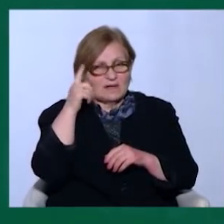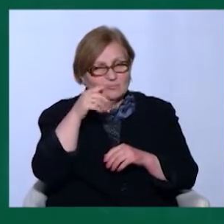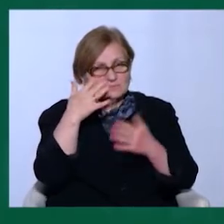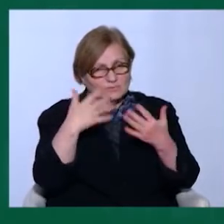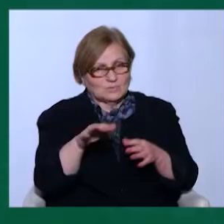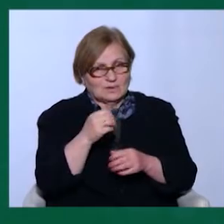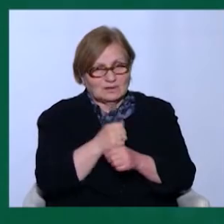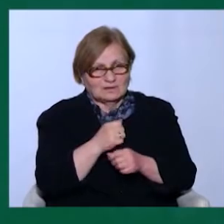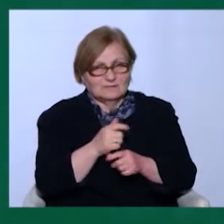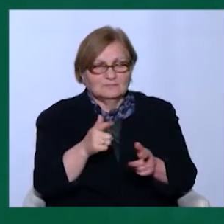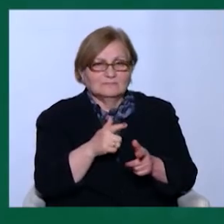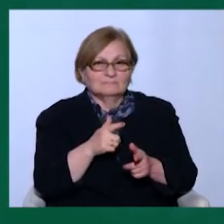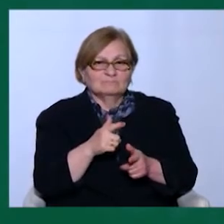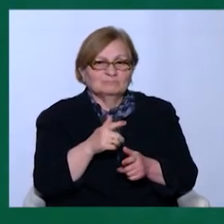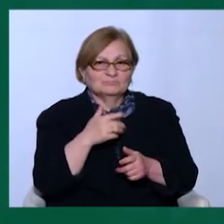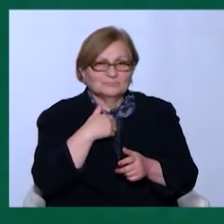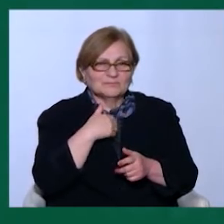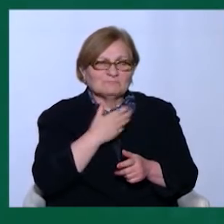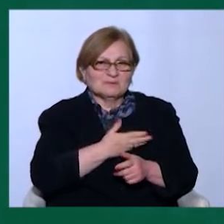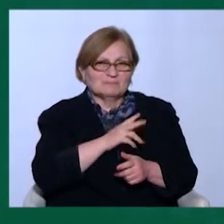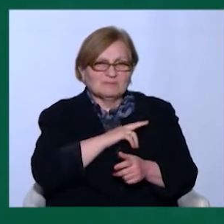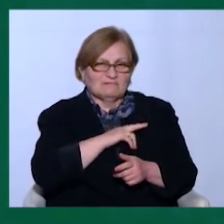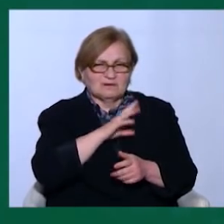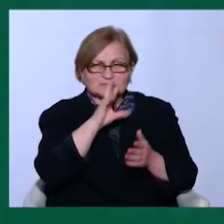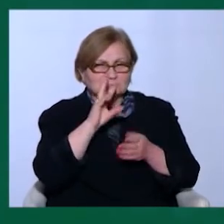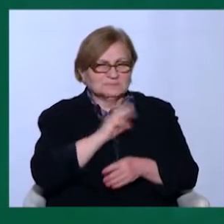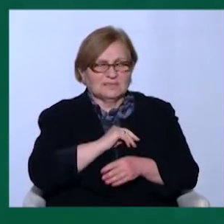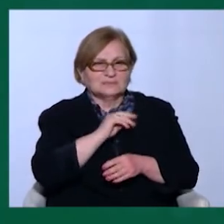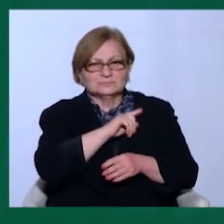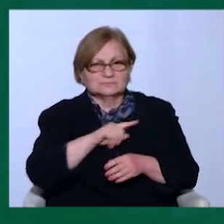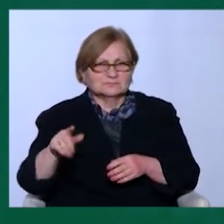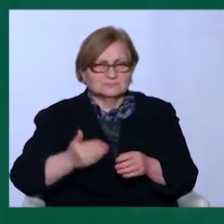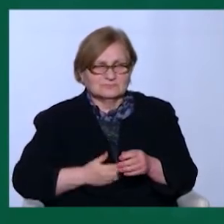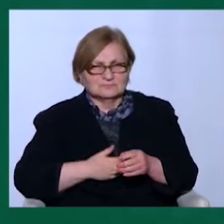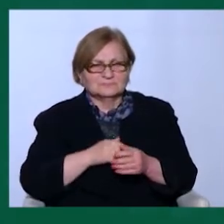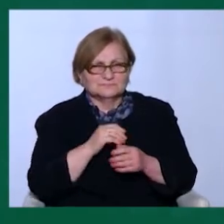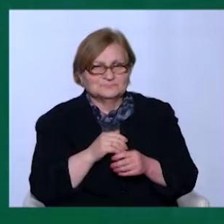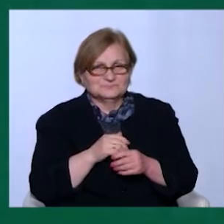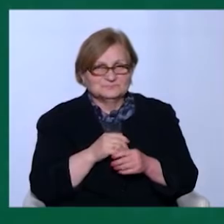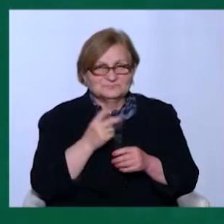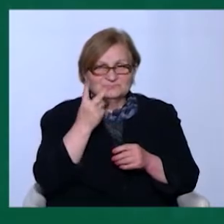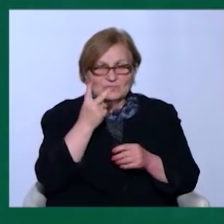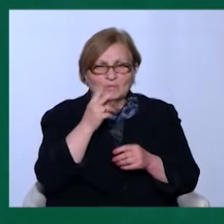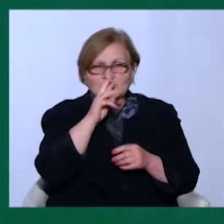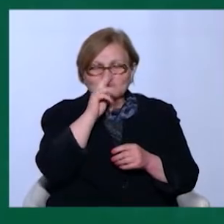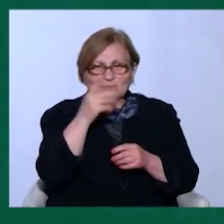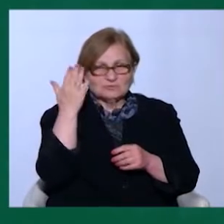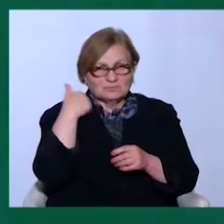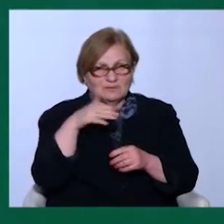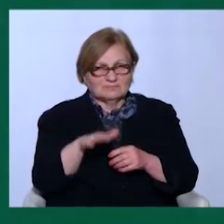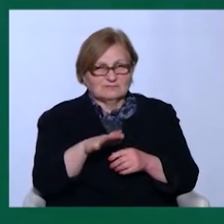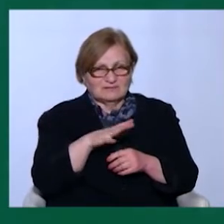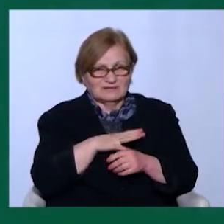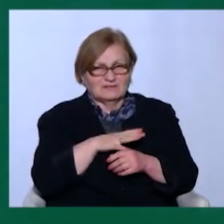გავაკეთეთ, რომელიც მე მთელი ცხოვრება დამამახსოვრდა და რატომ დამამახსოვრდა, იცით ხომ? ორი მათგანი შემეშალა, იმიტომ რომ